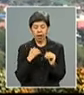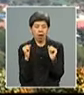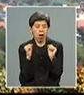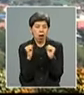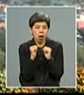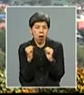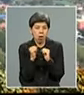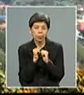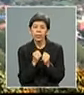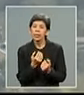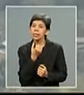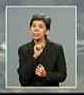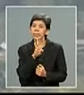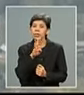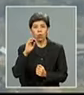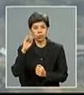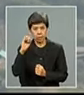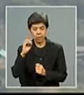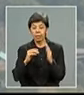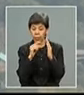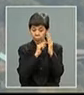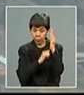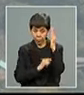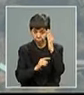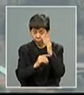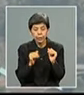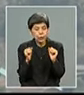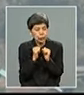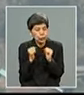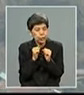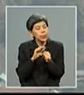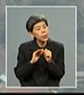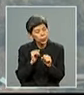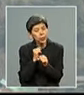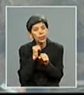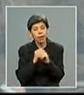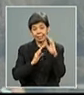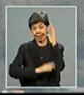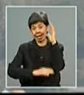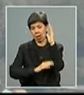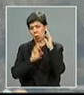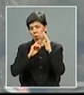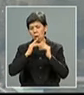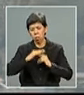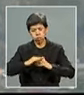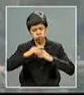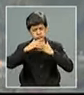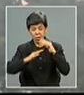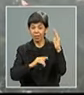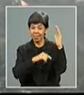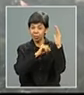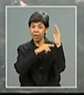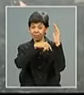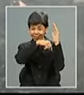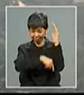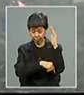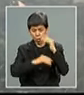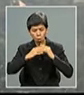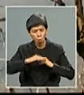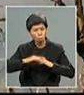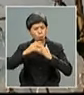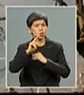ต่ำสุด14องศาภาคอื่นๆจะอากาศเย็นและอุ่นขึ้นเล็กน้อยนะครับภาคใต้ระวังนะครับคลื่นอ่าวไทยตั้งแต่สุราษฎร์ธานีลงไปสูง